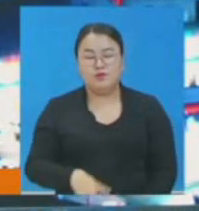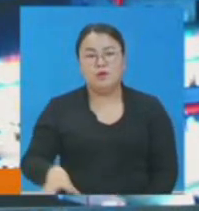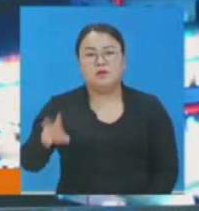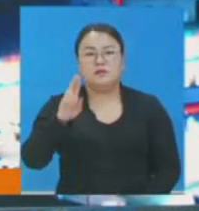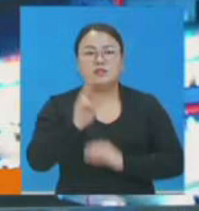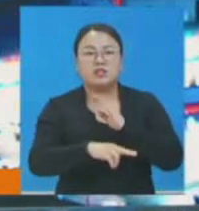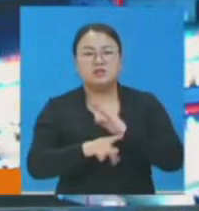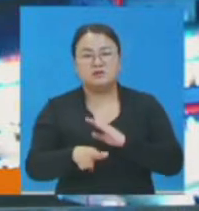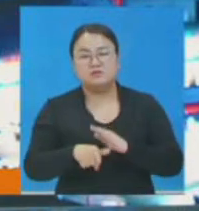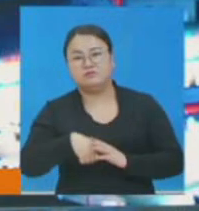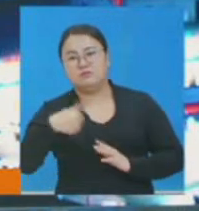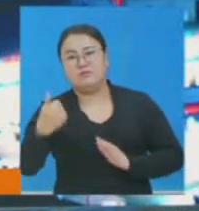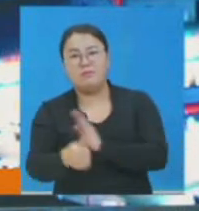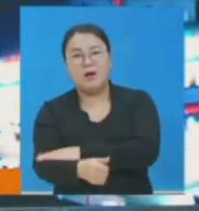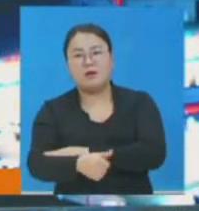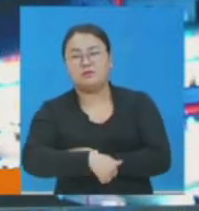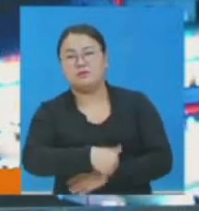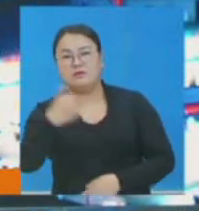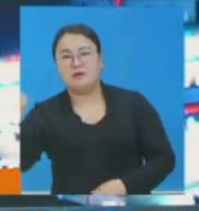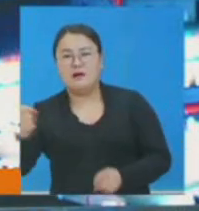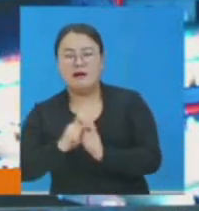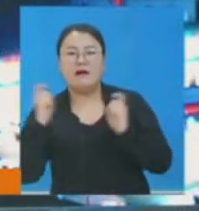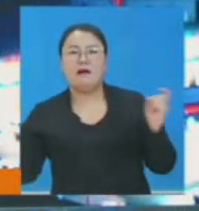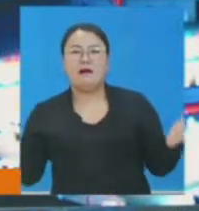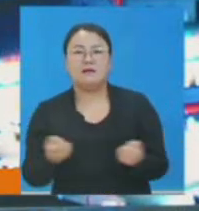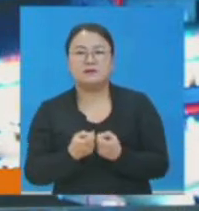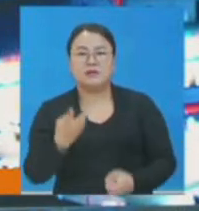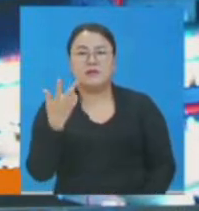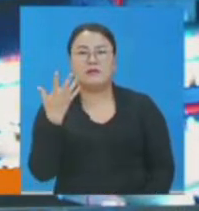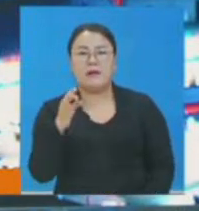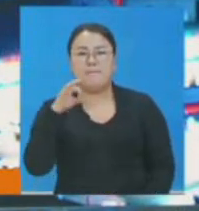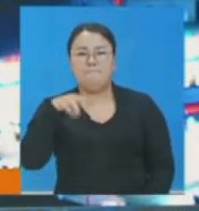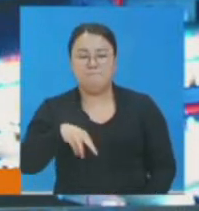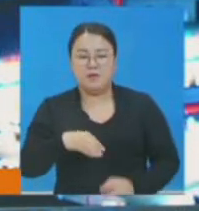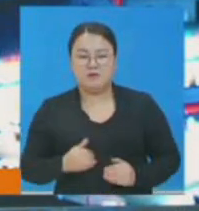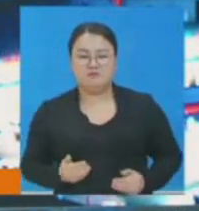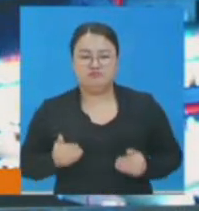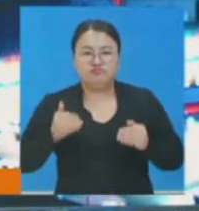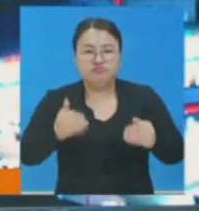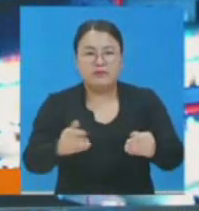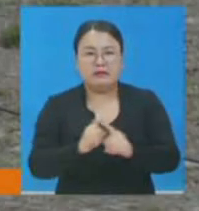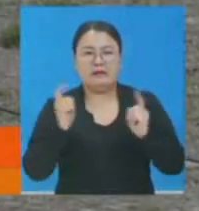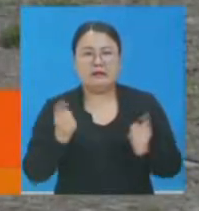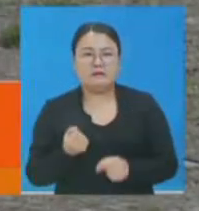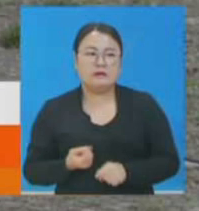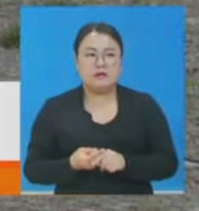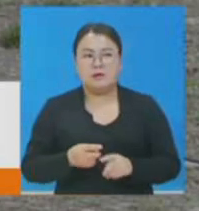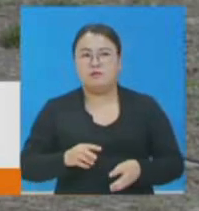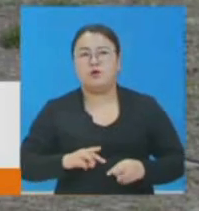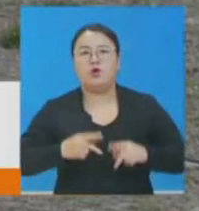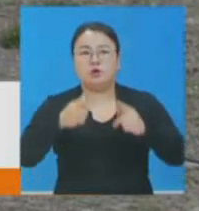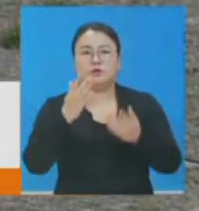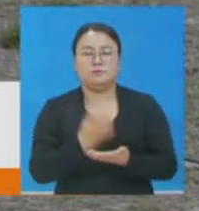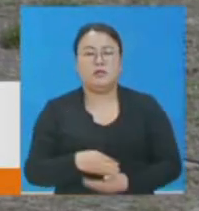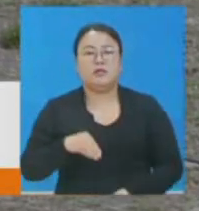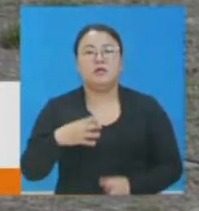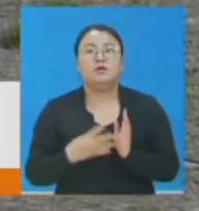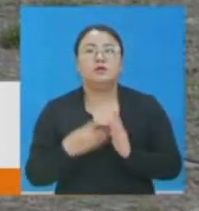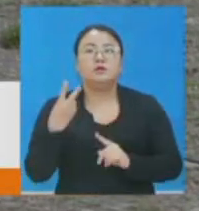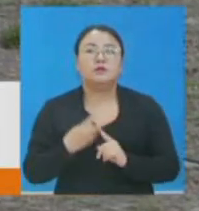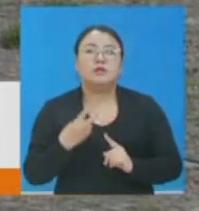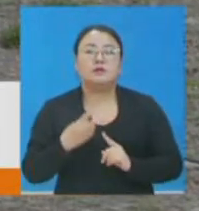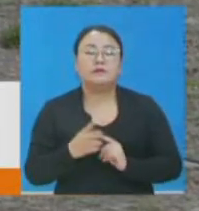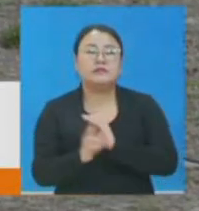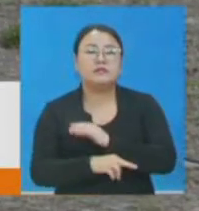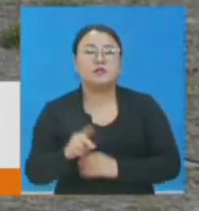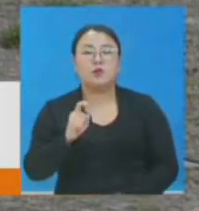төрөлөнгийн баруун хойд талаас хашааг нь 50 орчим метрээр дотогш татан хашааг өөрчилж эхэлжээ. Статистикийн сурвалжлах баг